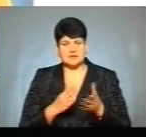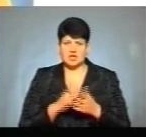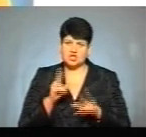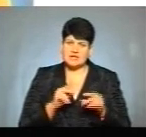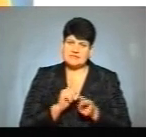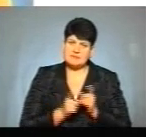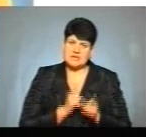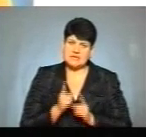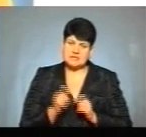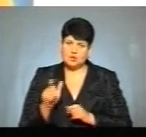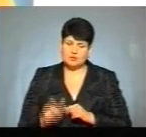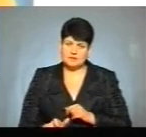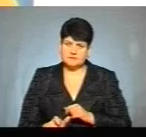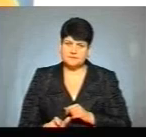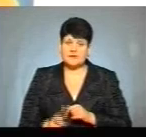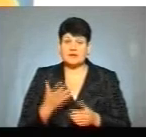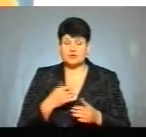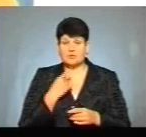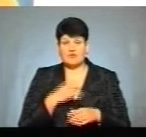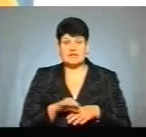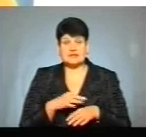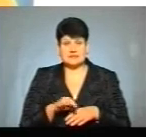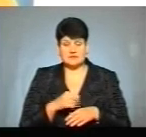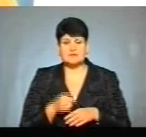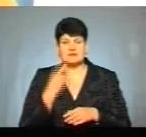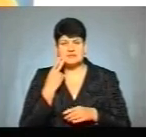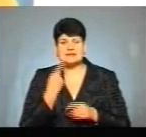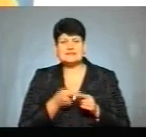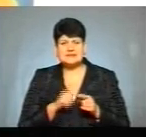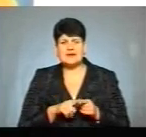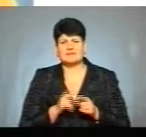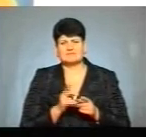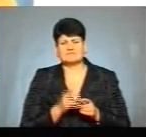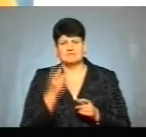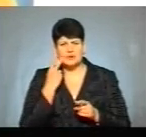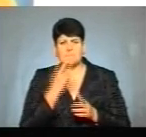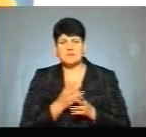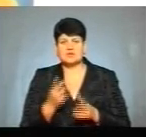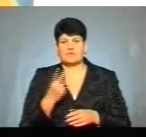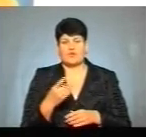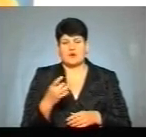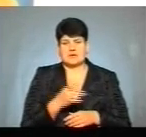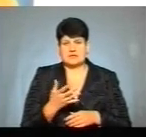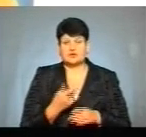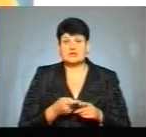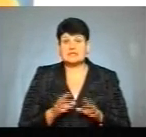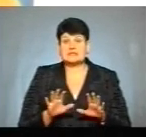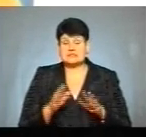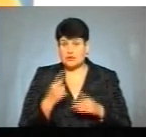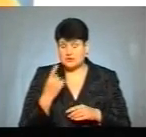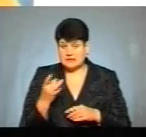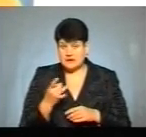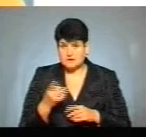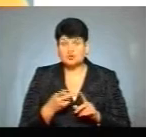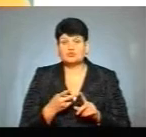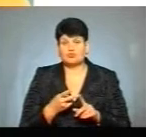людині? Значить, якщо ми говоримо насильницькі дії, це регулярне, це більше 2 разів. Якщо це сталося 1 раз,